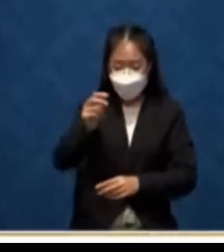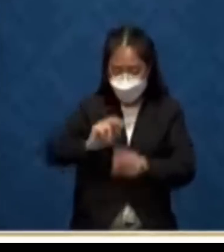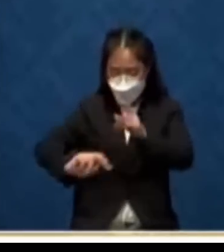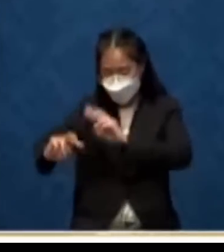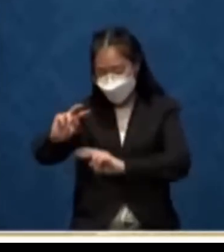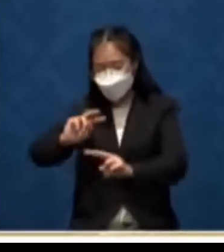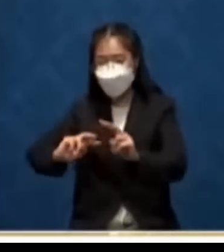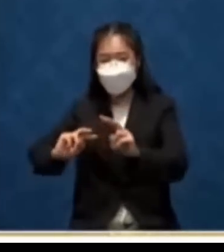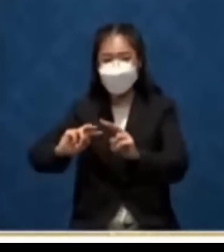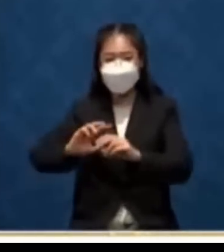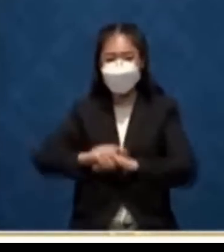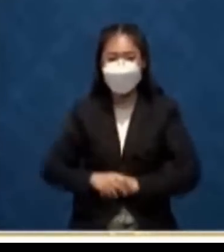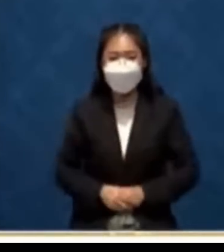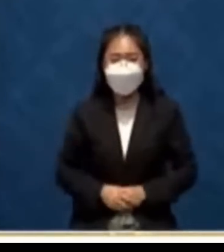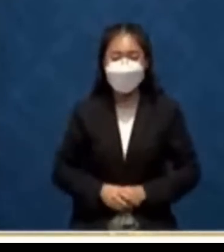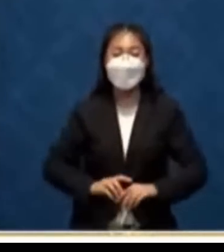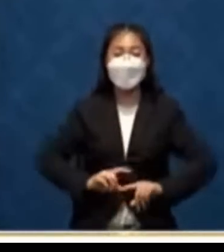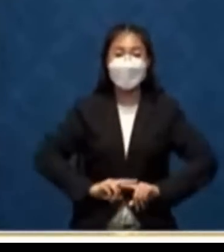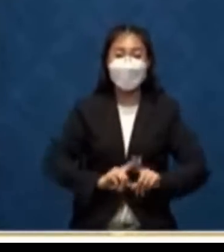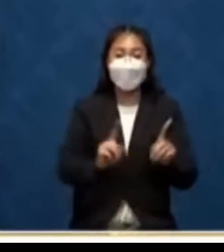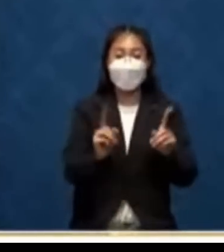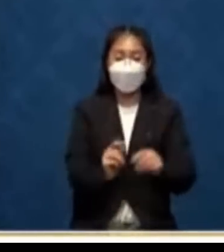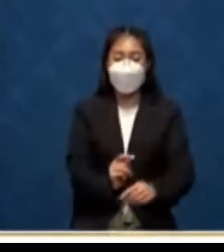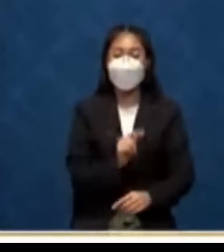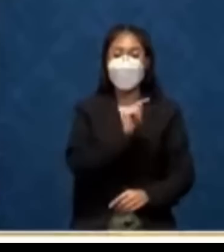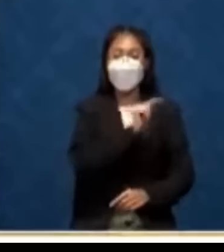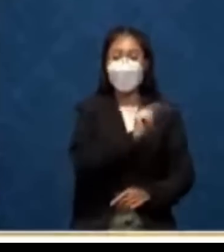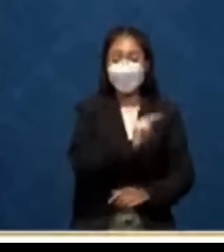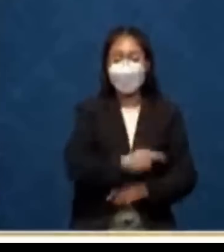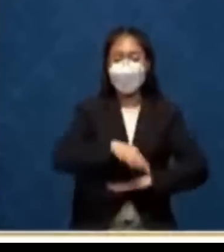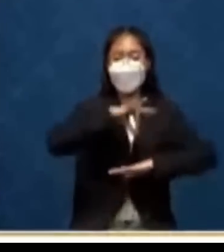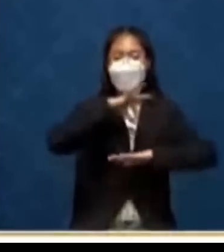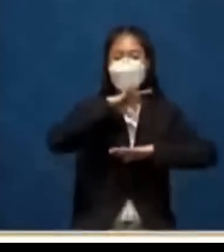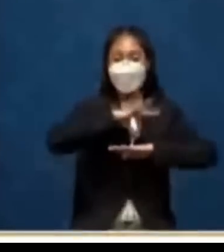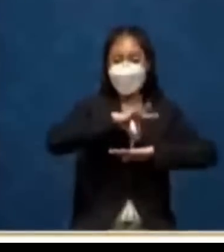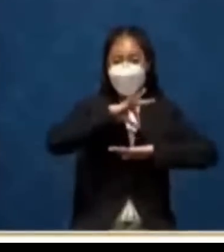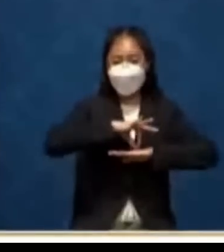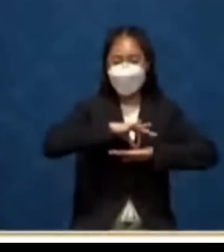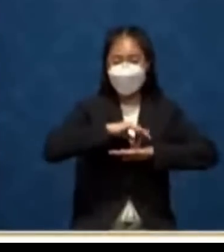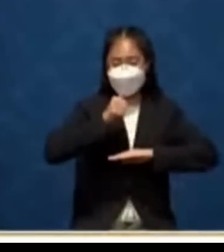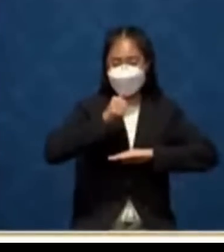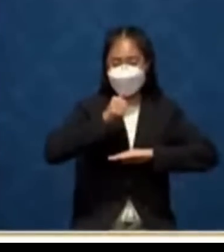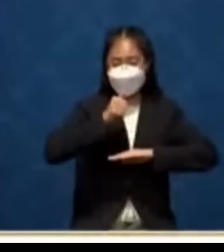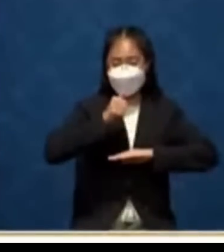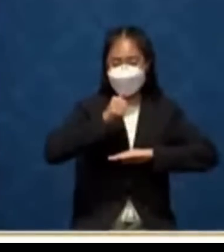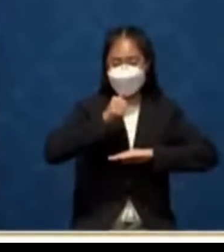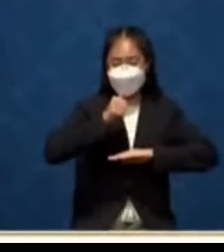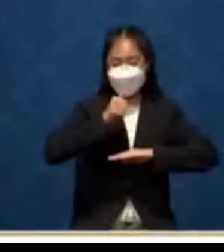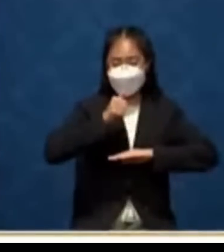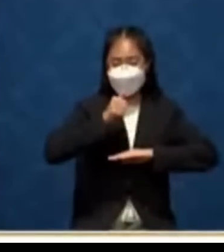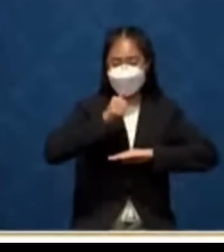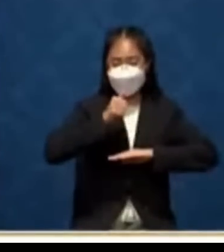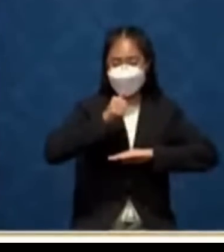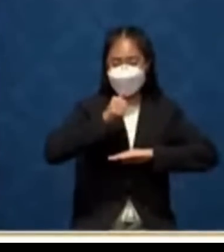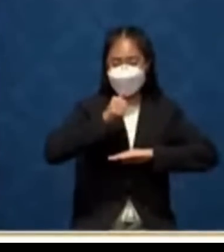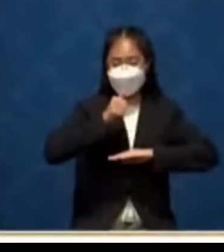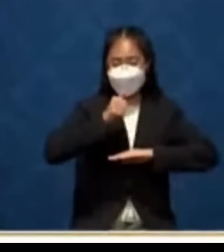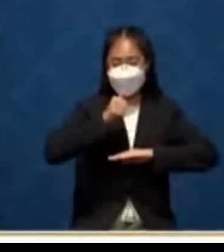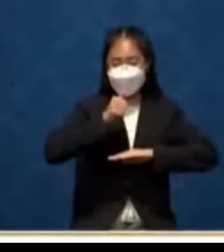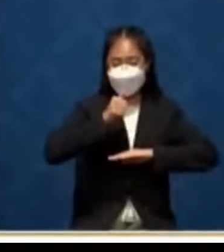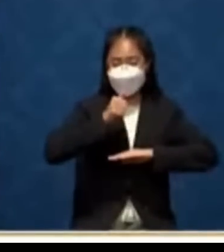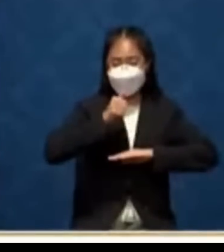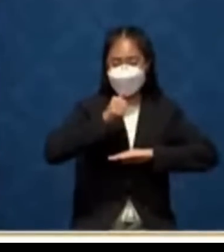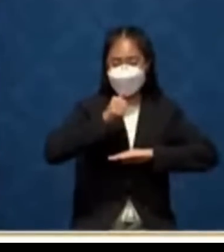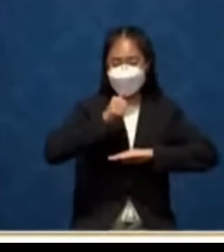ำครับแต่ตัวท่านที่อยู่ในตำแหน่งที่ดีกว่าคุมงานได้ต่ำเตี้ยเลี่ย